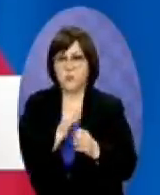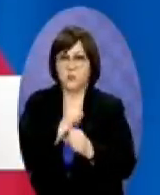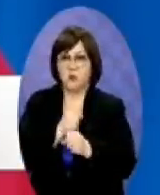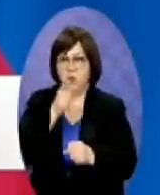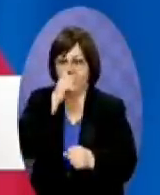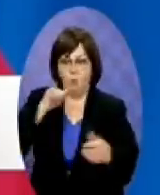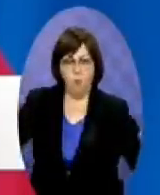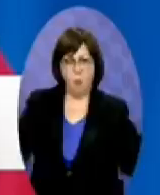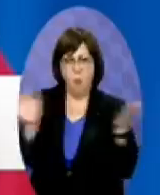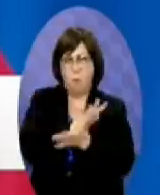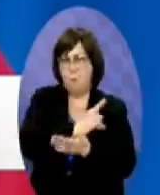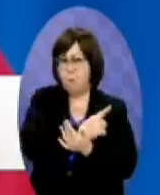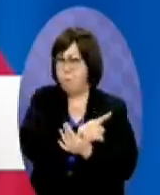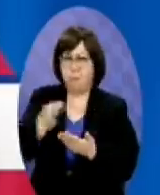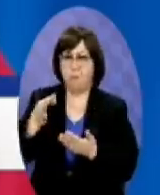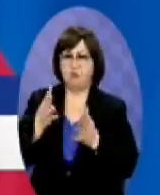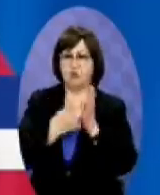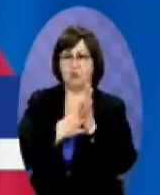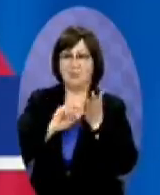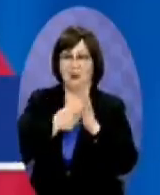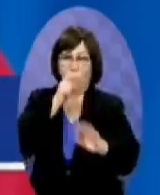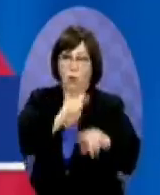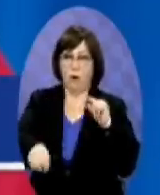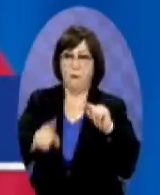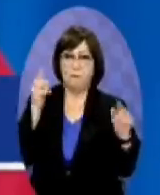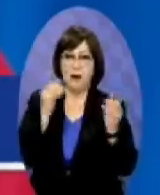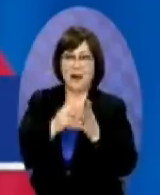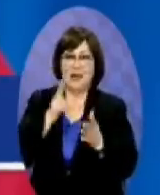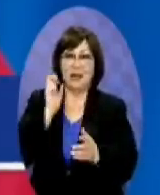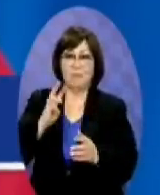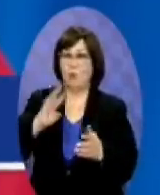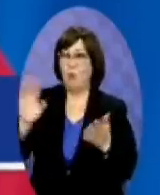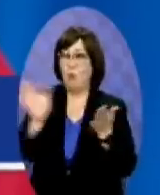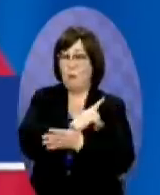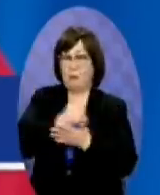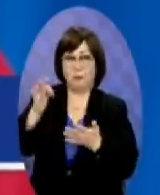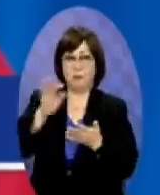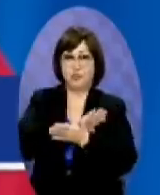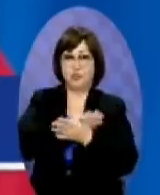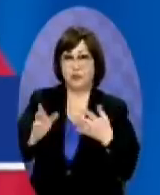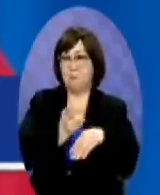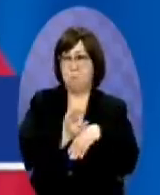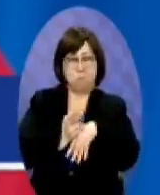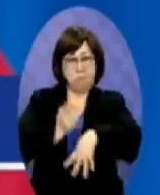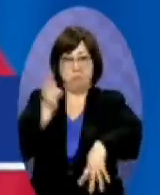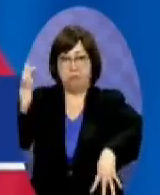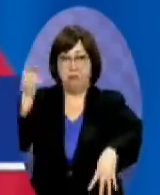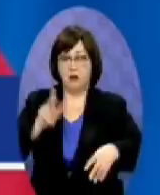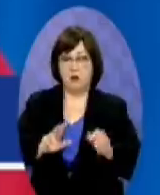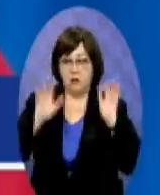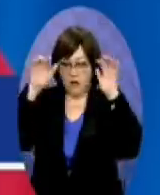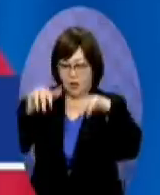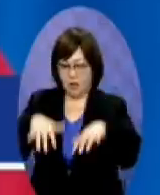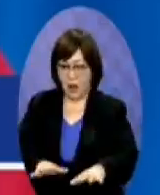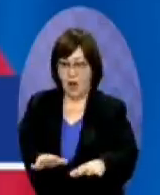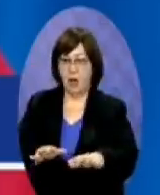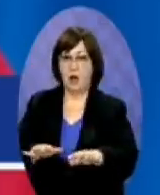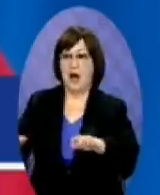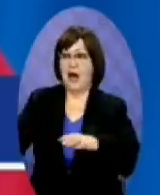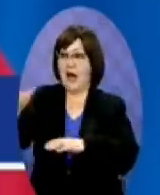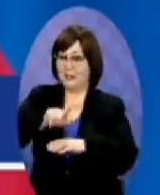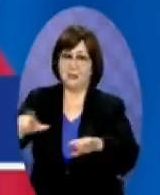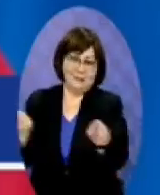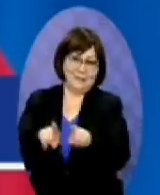хурдан 1000 км-с хол тусгалтай шин буужин байрлуулах болно. Энэ бол газар тэнгисийн айл алинд нь байг устгах хүчин